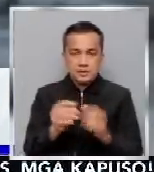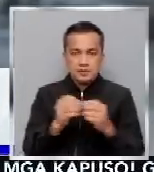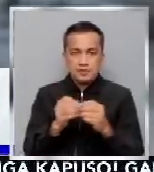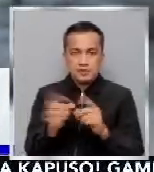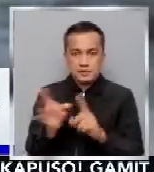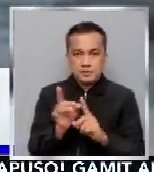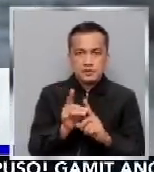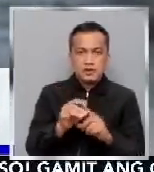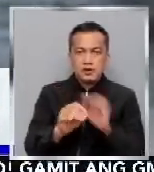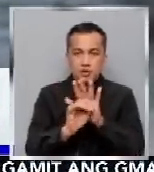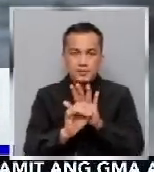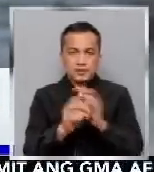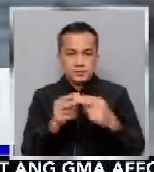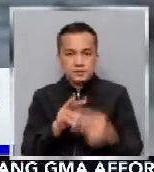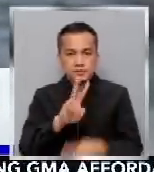Omicron subvariant